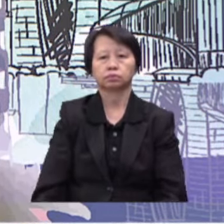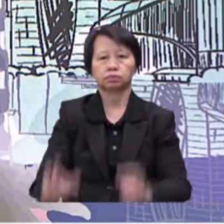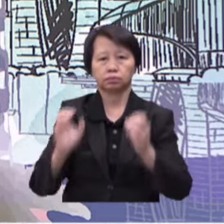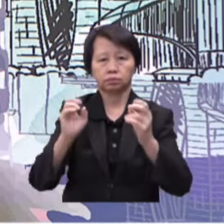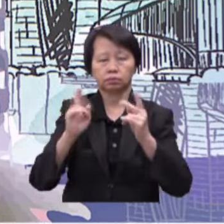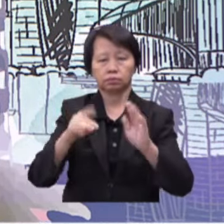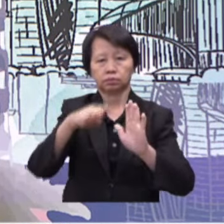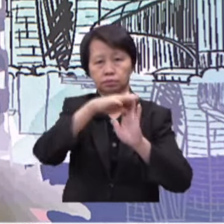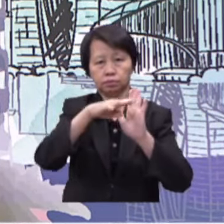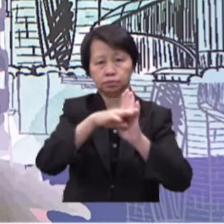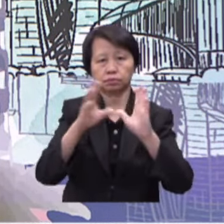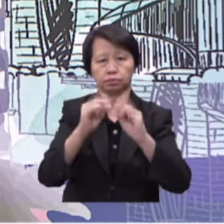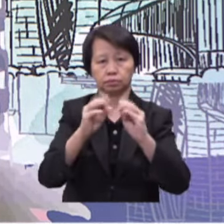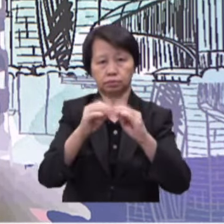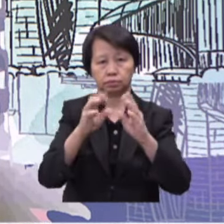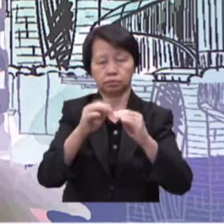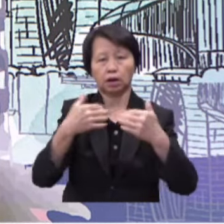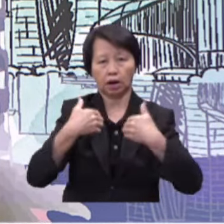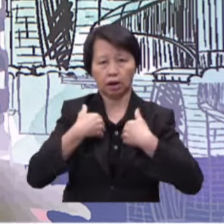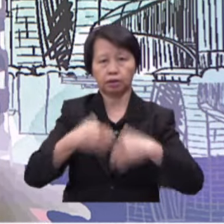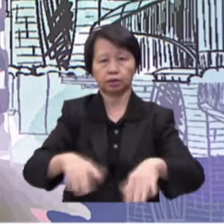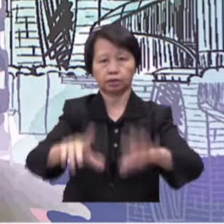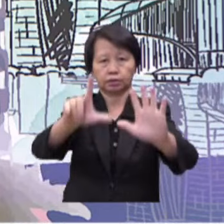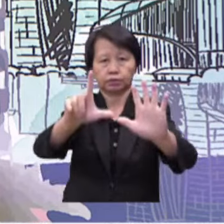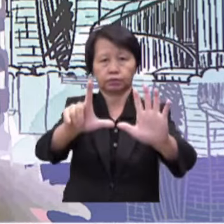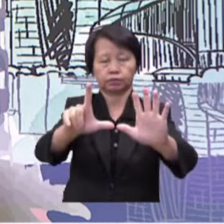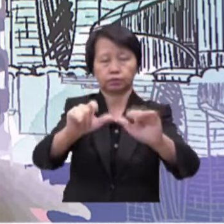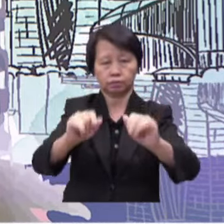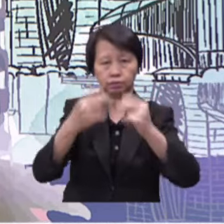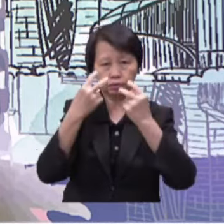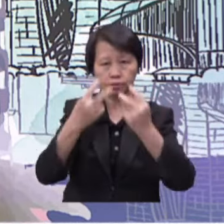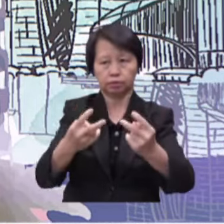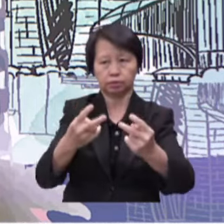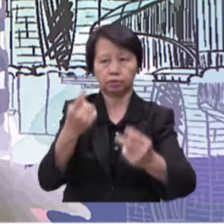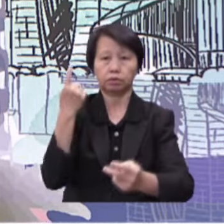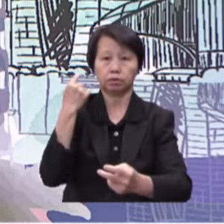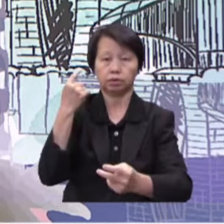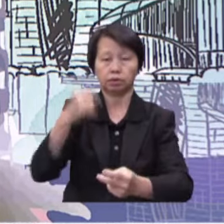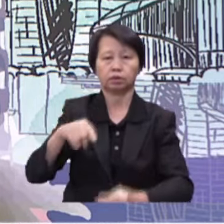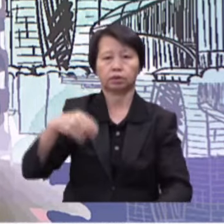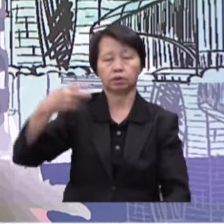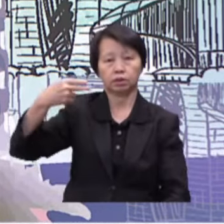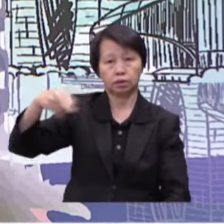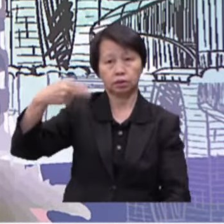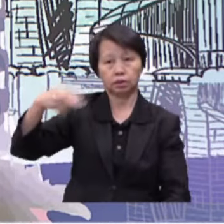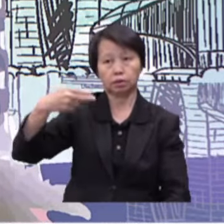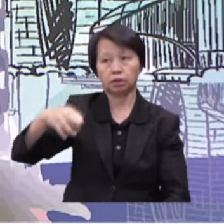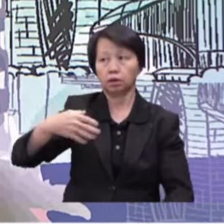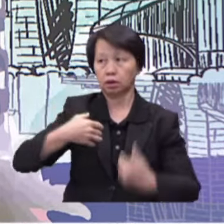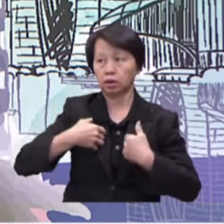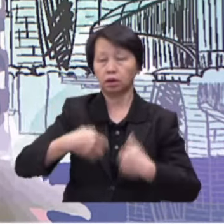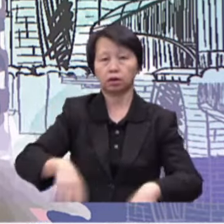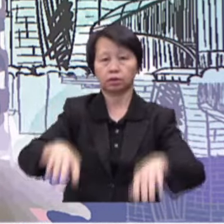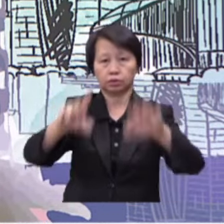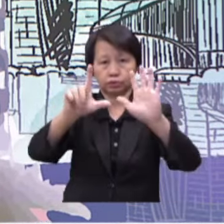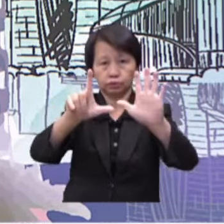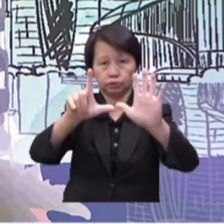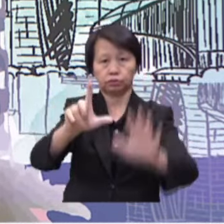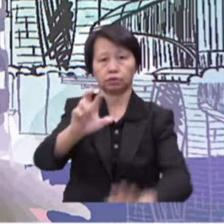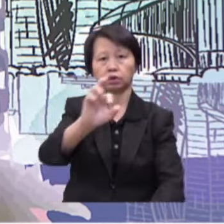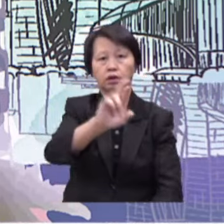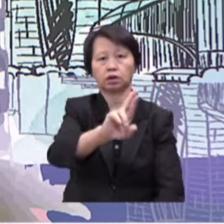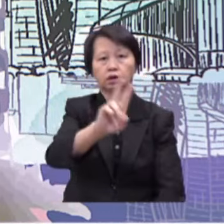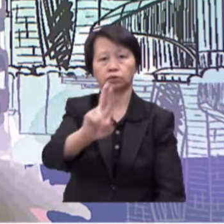aturan urusan manusia juga terdapat 7 Kita dapat lihat kepada hijau ini dimana ada 7 orang undang-undang